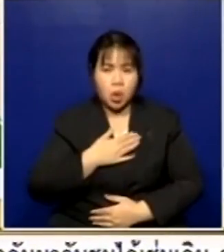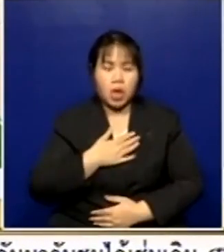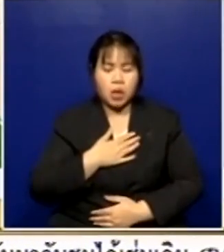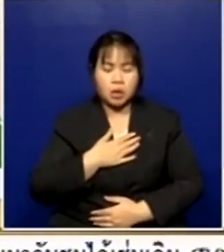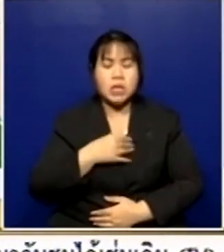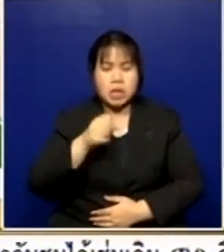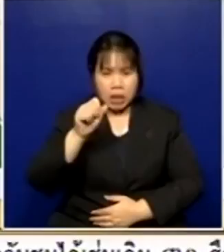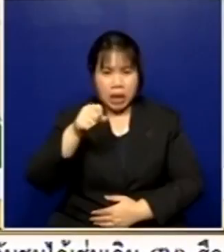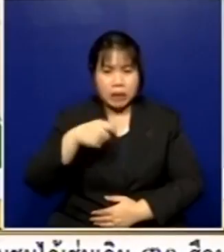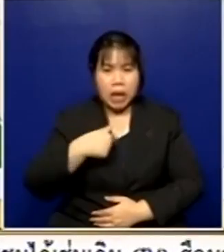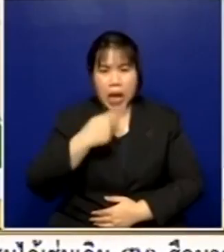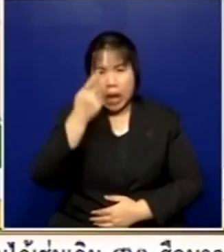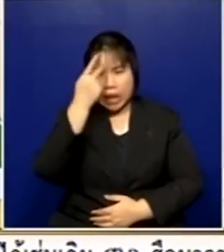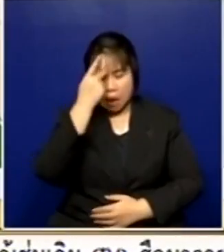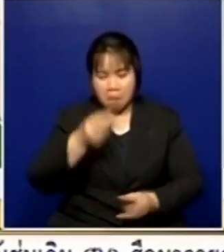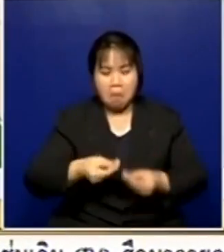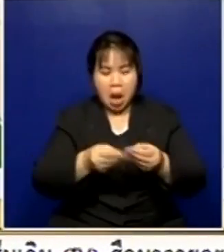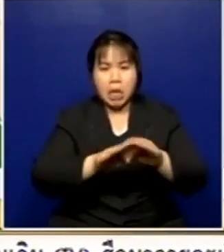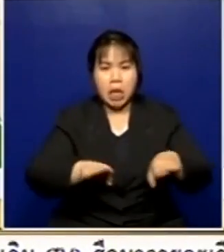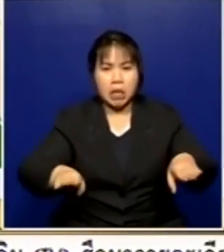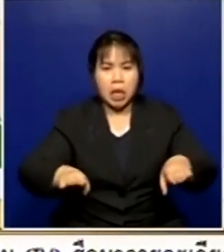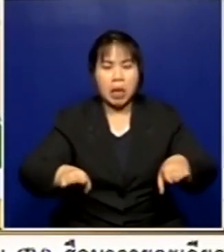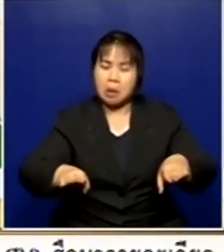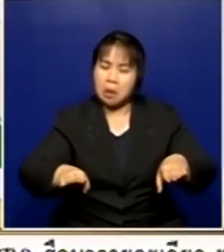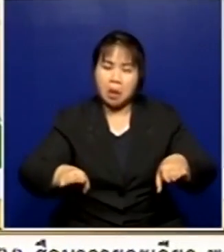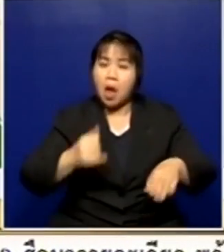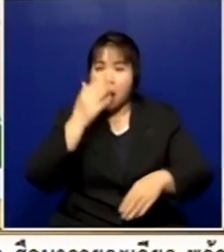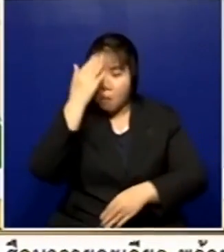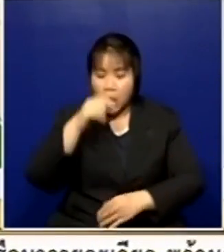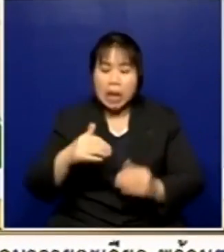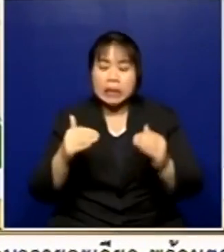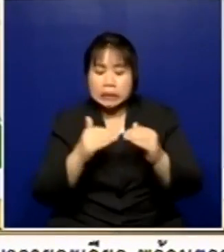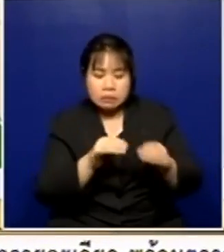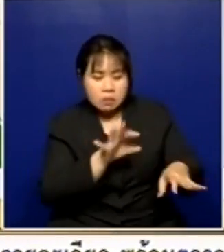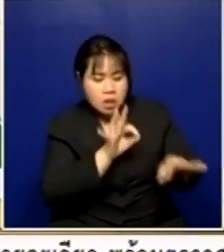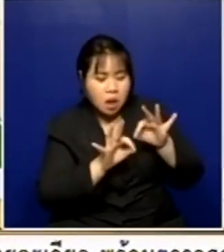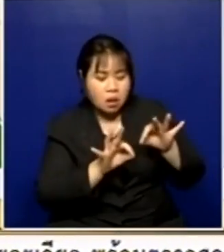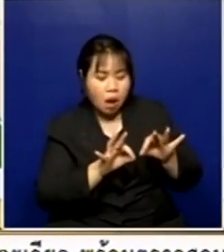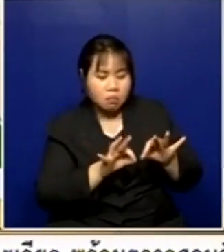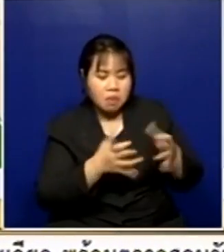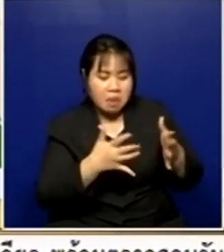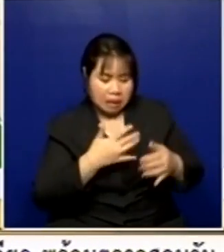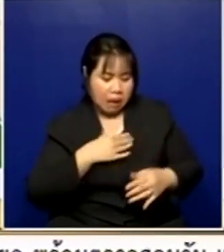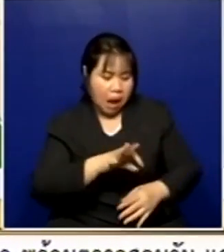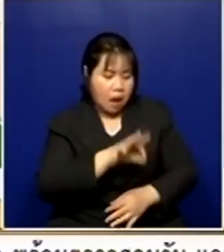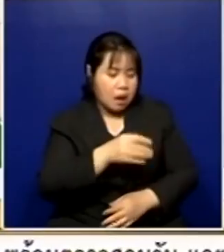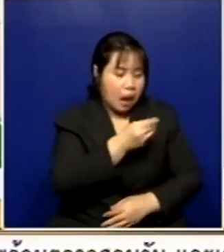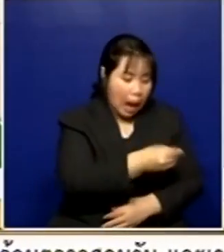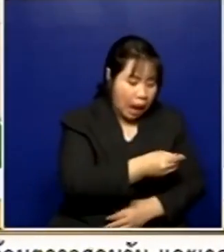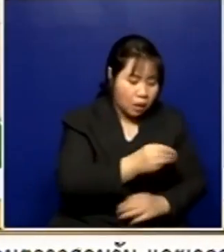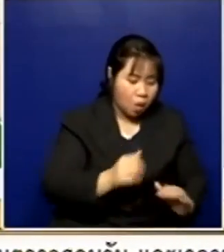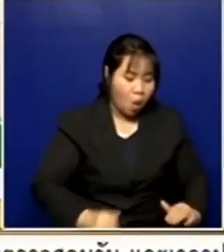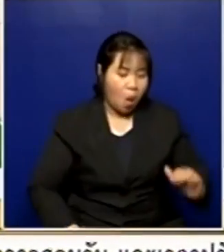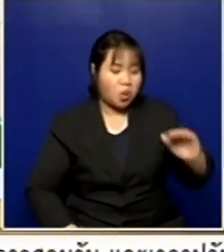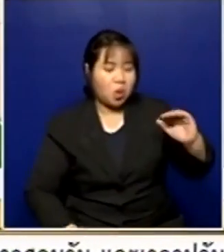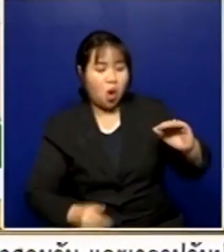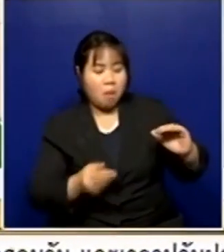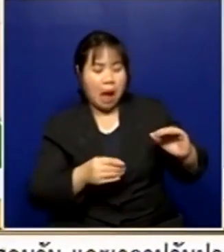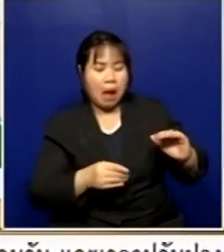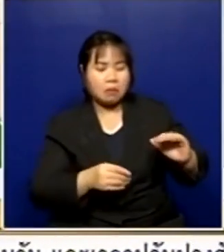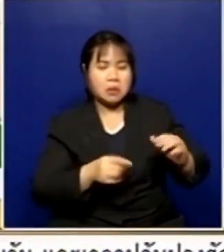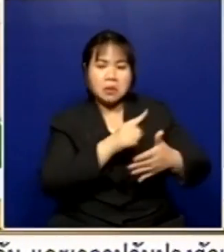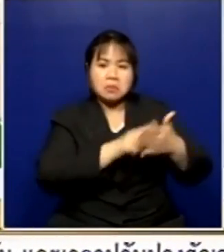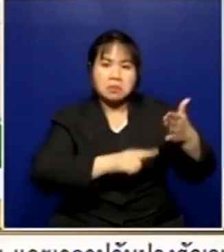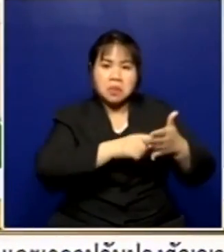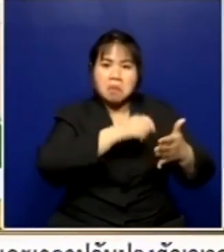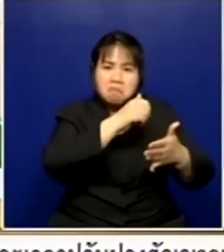หนึ่งที่สร้างกรรมให้เยาวชนเพราะเขาไม่มีสิทธิ์เลือกอะไรเลยโตมายังไม่ทันจะได้เลือกอะไรก็ต้องมารับกรรม